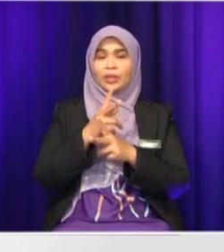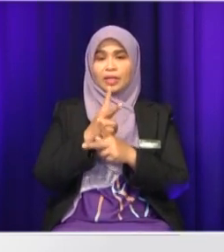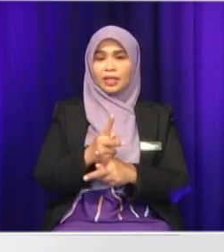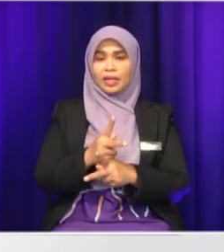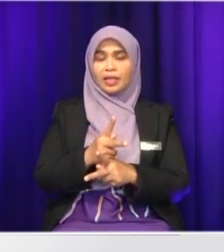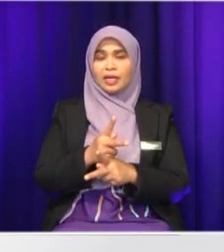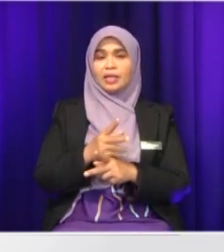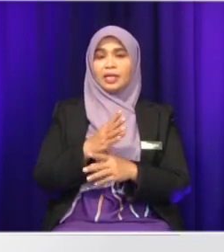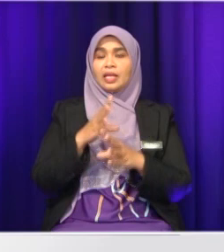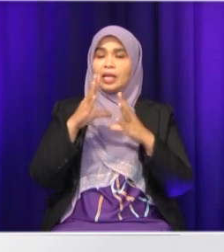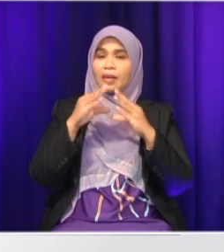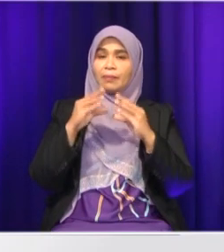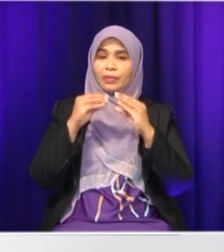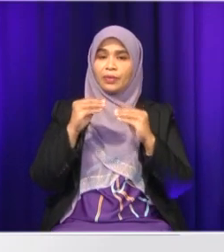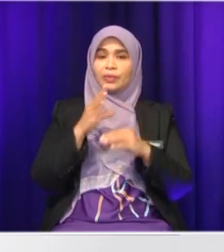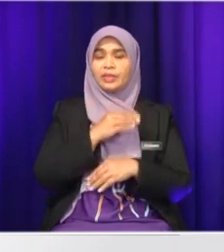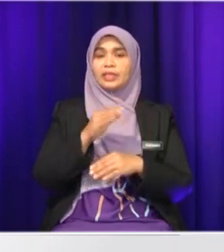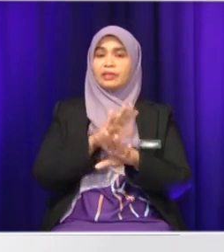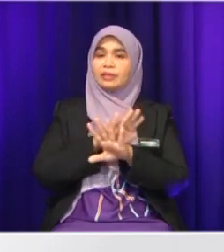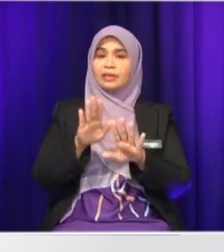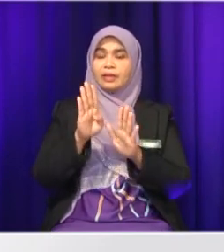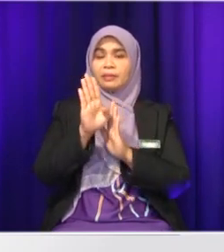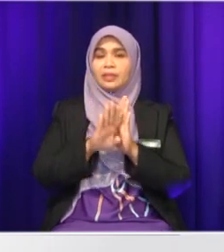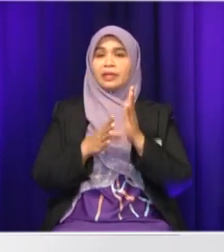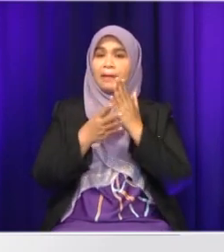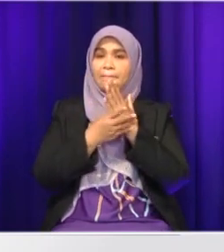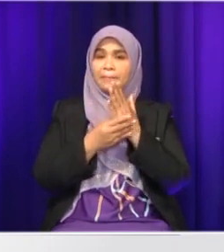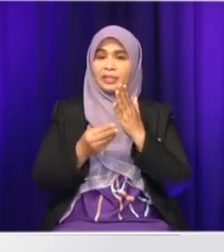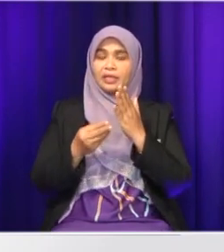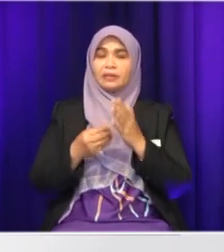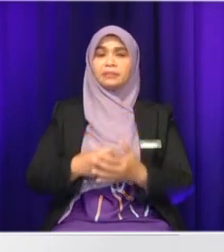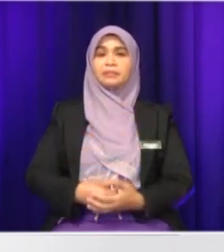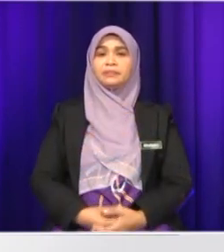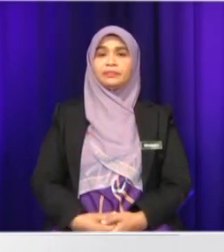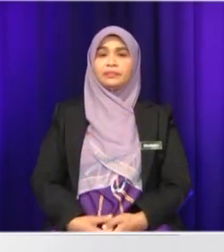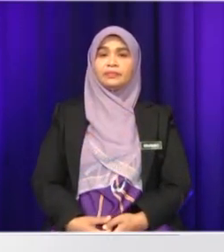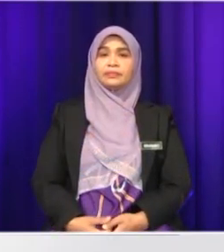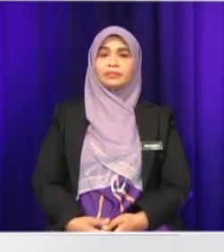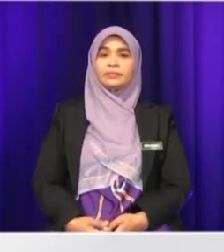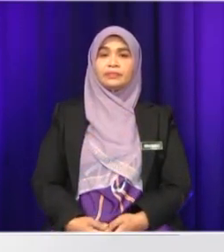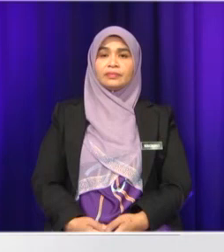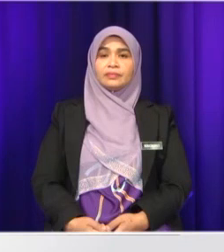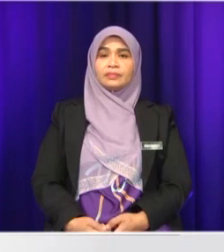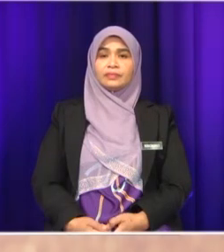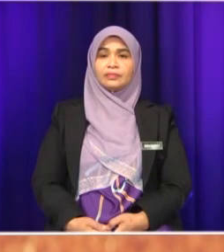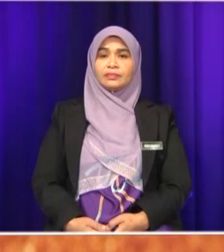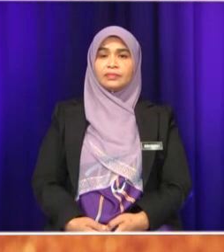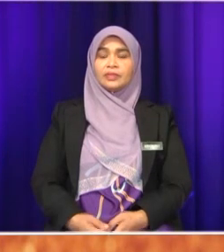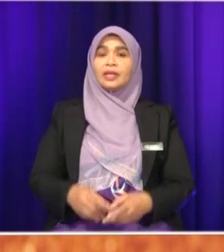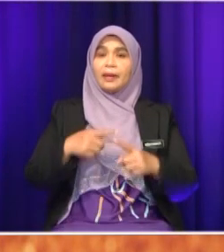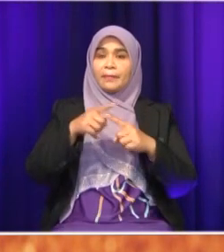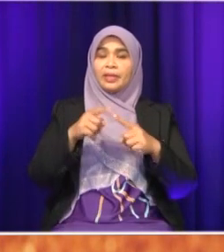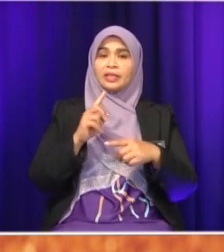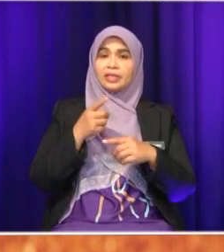tidak berminyak Oke coba kita Tengok itu oke oke jadi bila kita